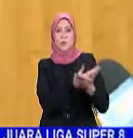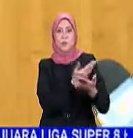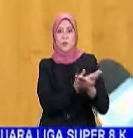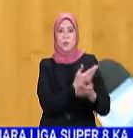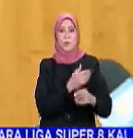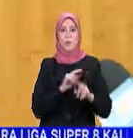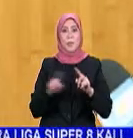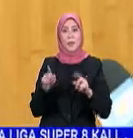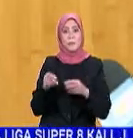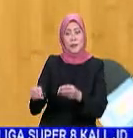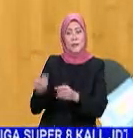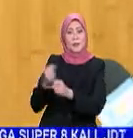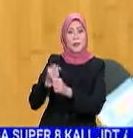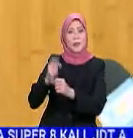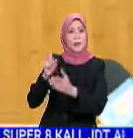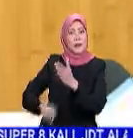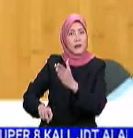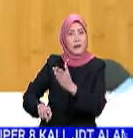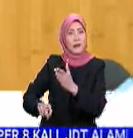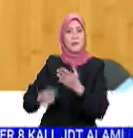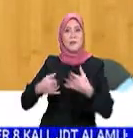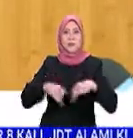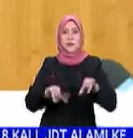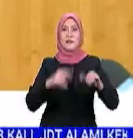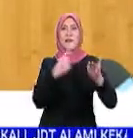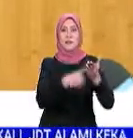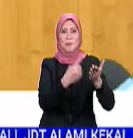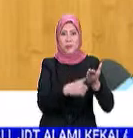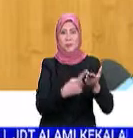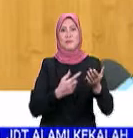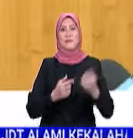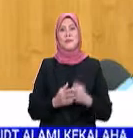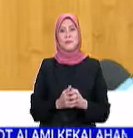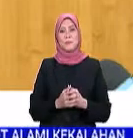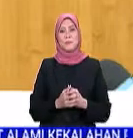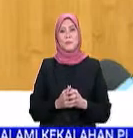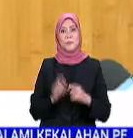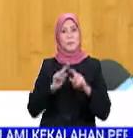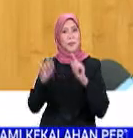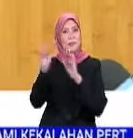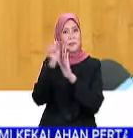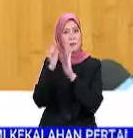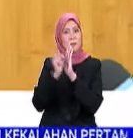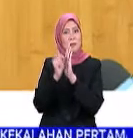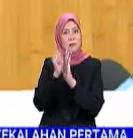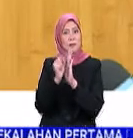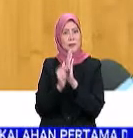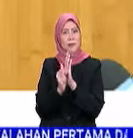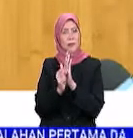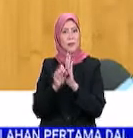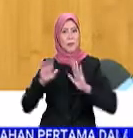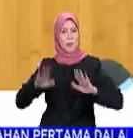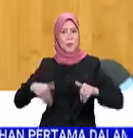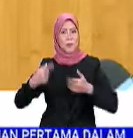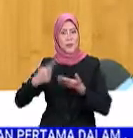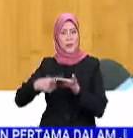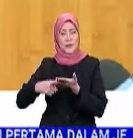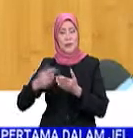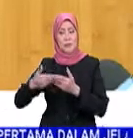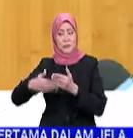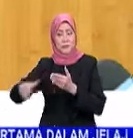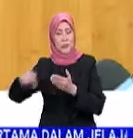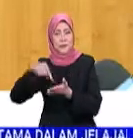apa? Kami masih bincang, tema dan syarat pun masih kami belum bincang. Lepas ini